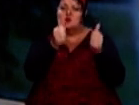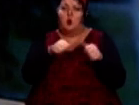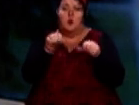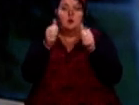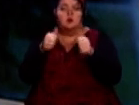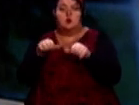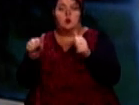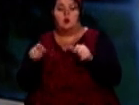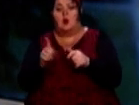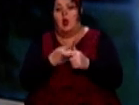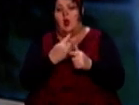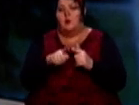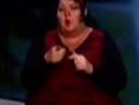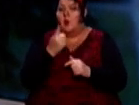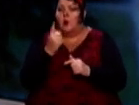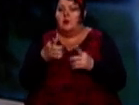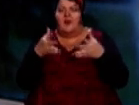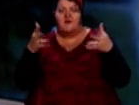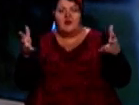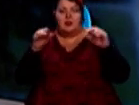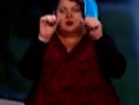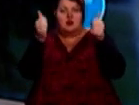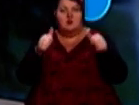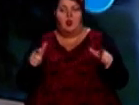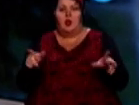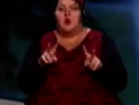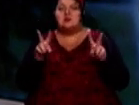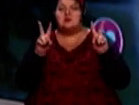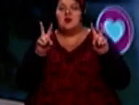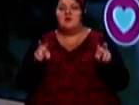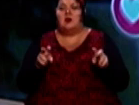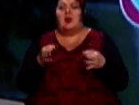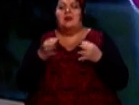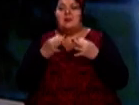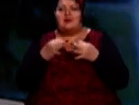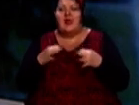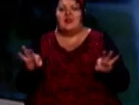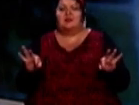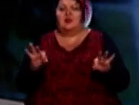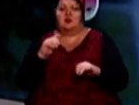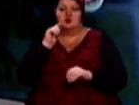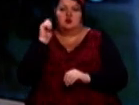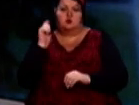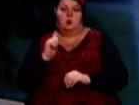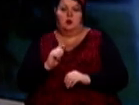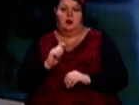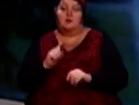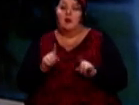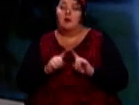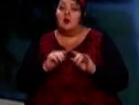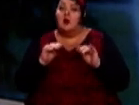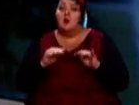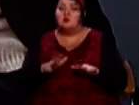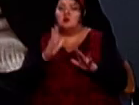або одна велика скульптура, яка б символізувала саме незалежність України. Таким чином ми